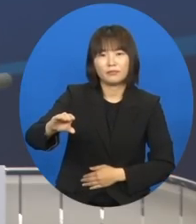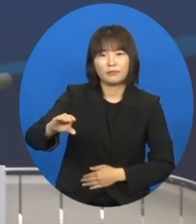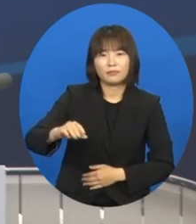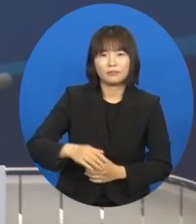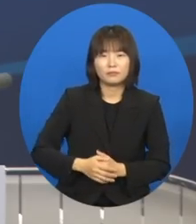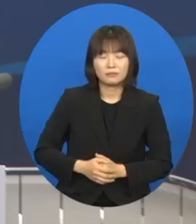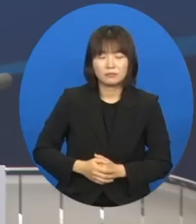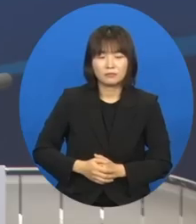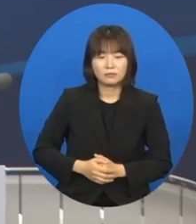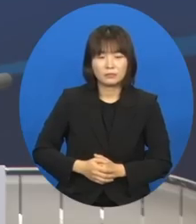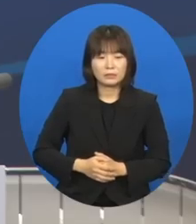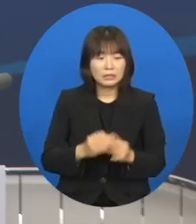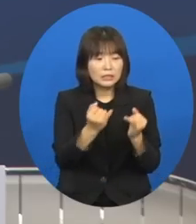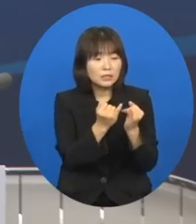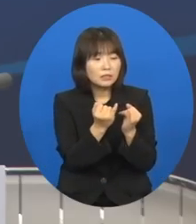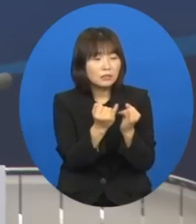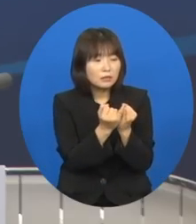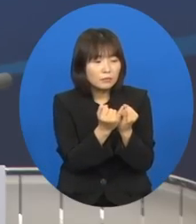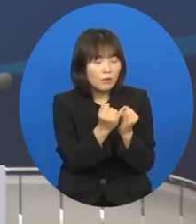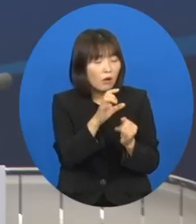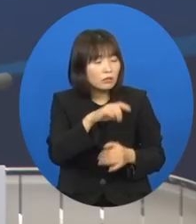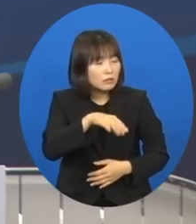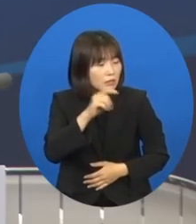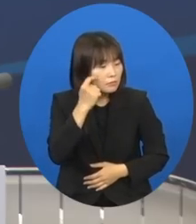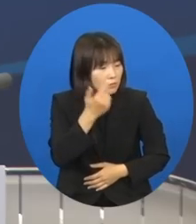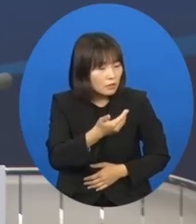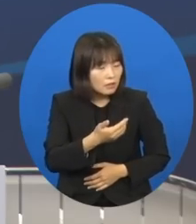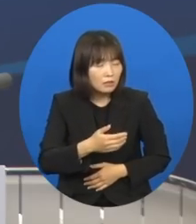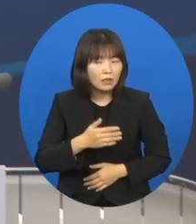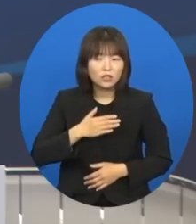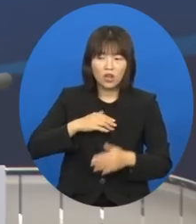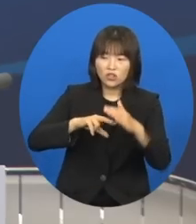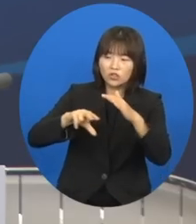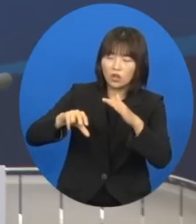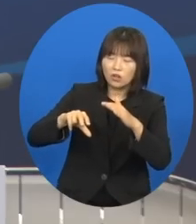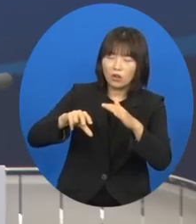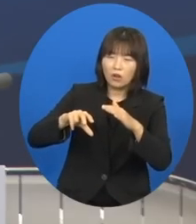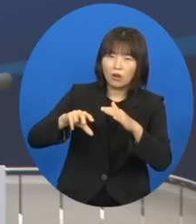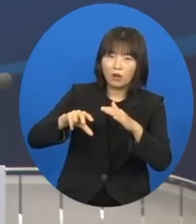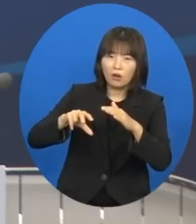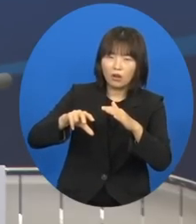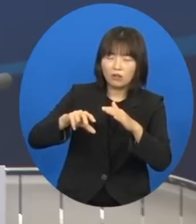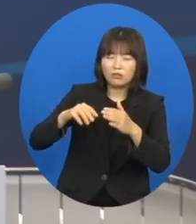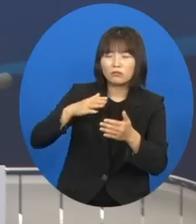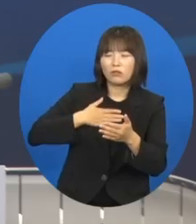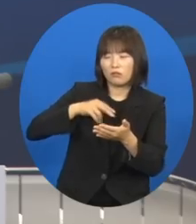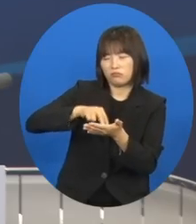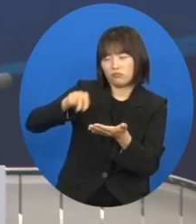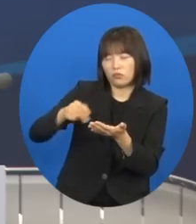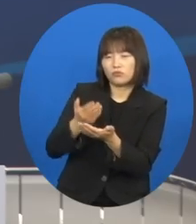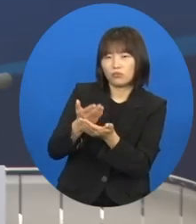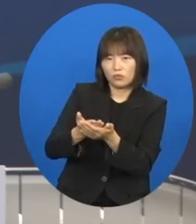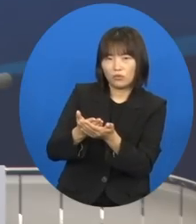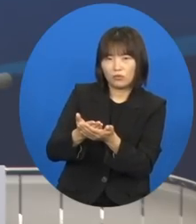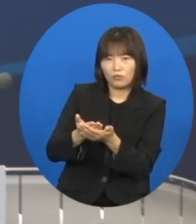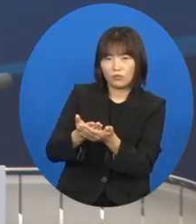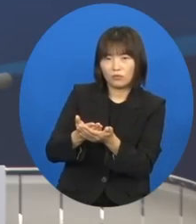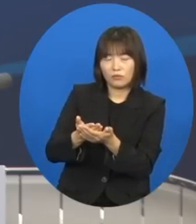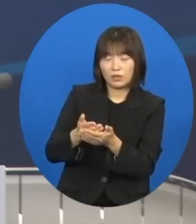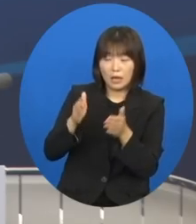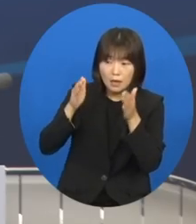자매님 어디 가십니까? 아저씨 저 전철역 아무 데서나 좀 세워주시겠어요? 그때 방향이 제가 가는 일산